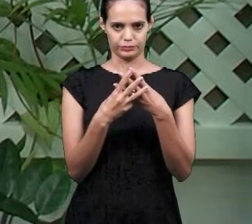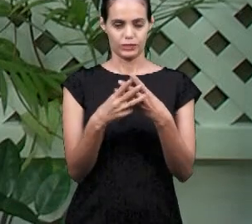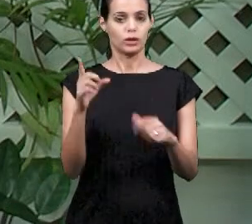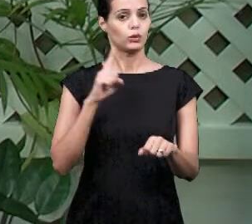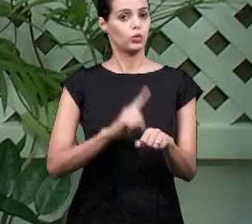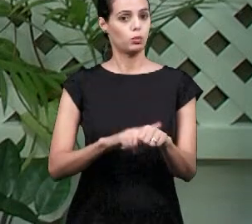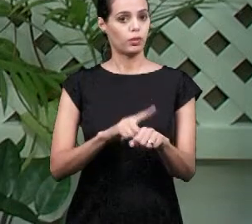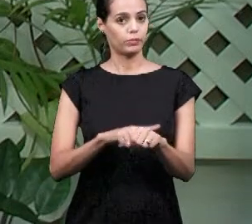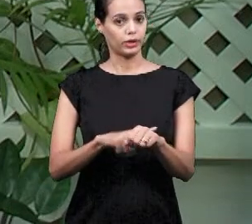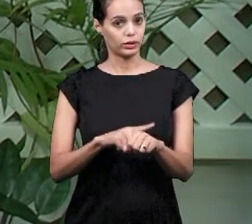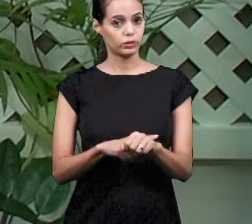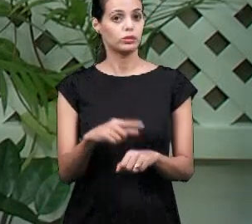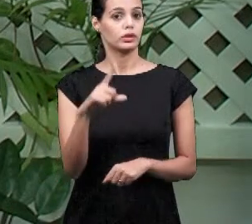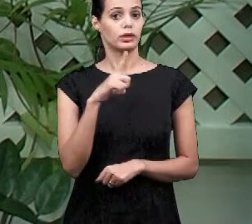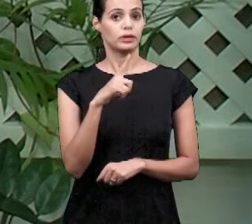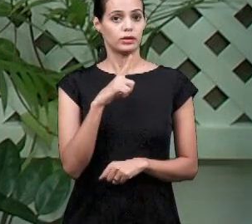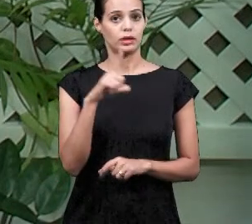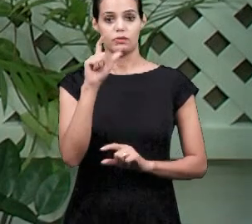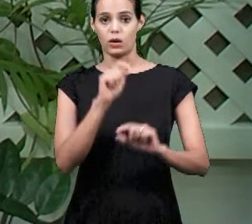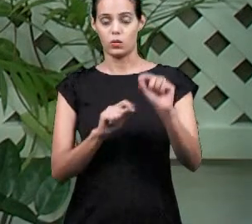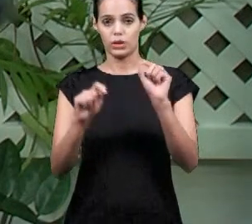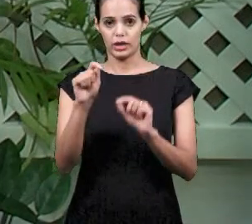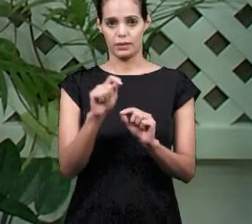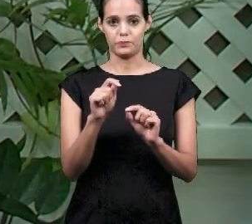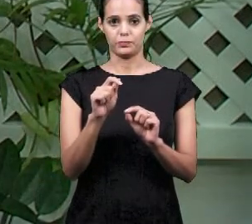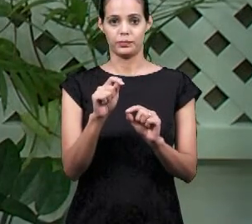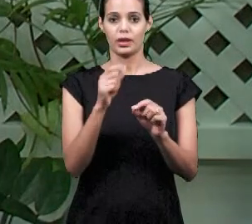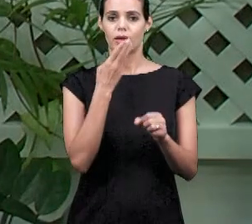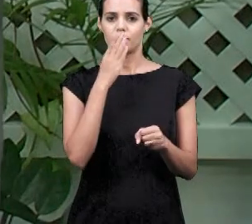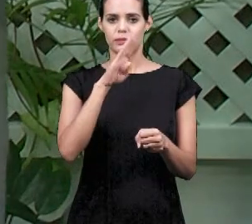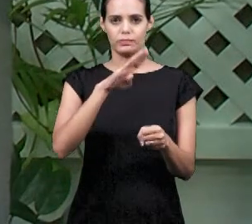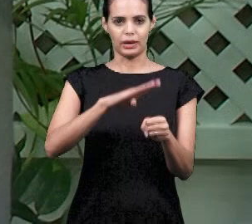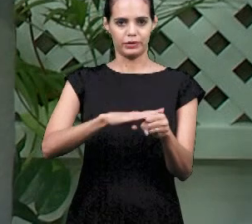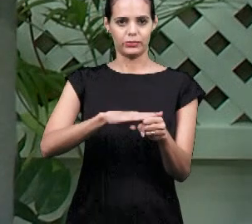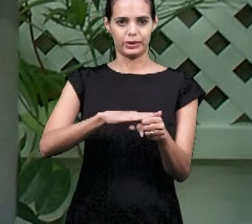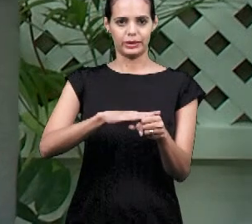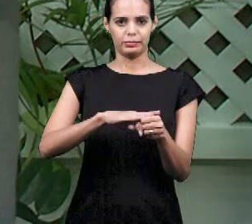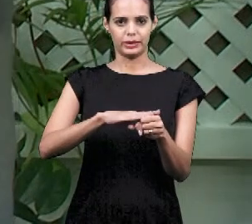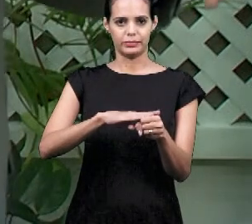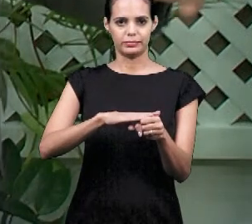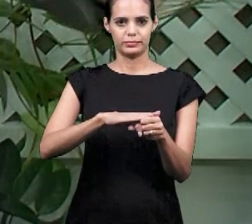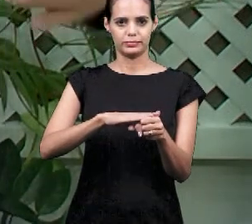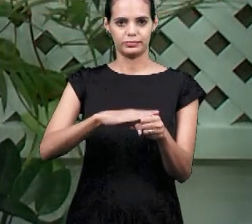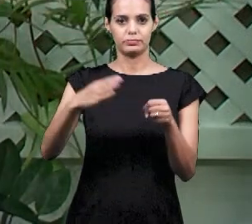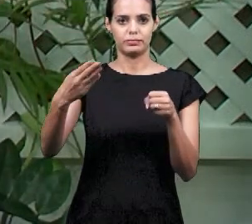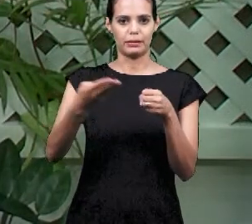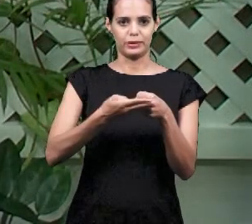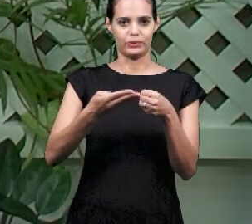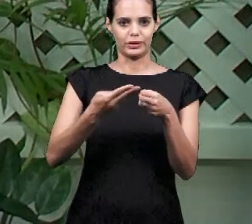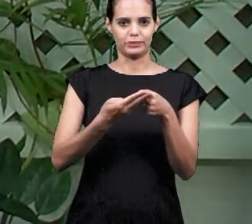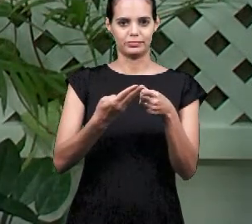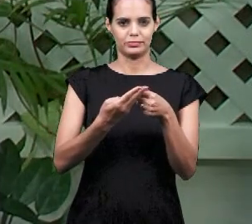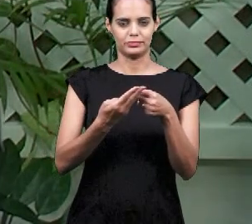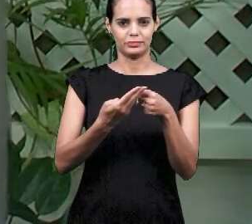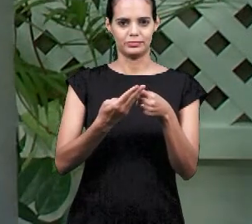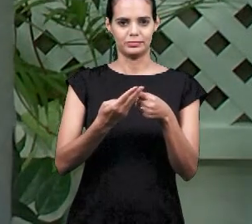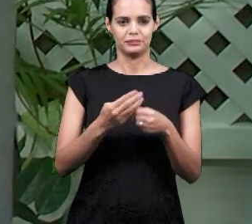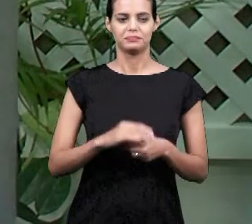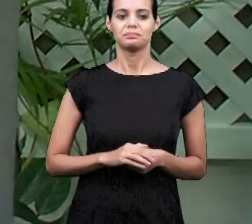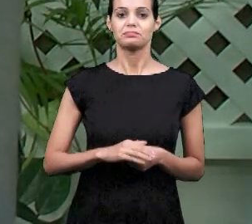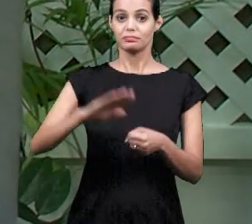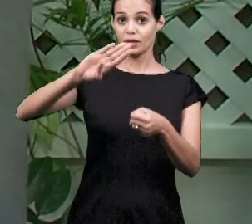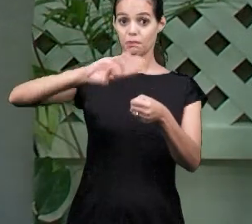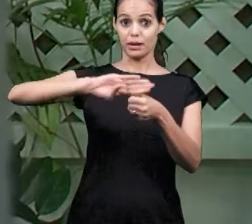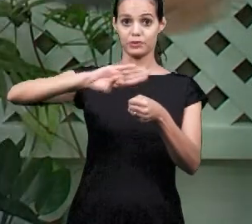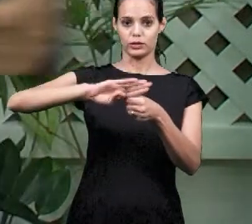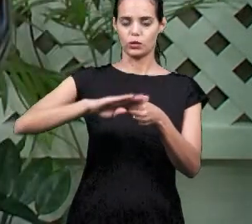parce qu'elle était samaritaine et Jésus juif. Il allait dans la région vers où, la Samarie, et il n'avait rien à voir